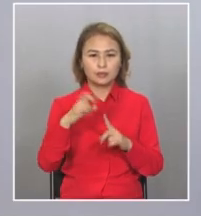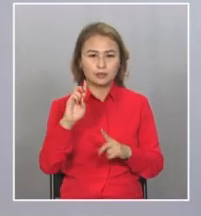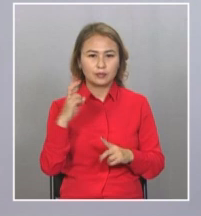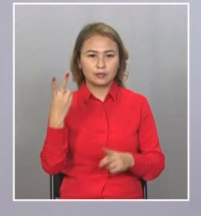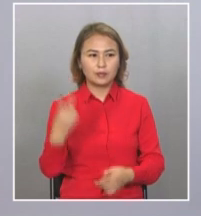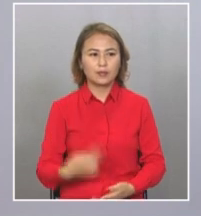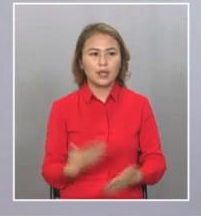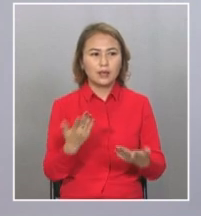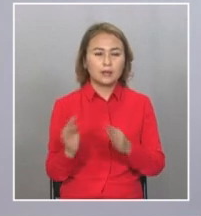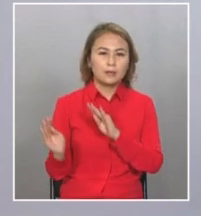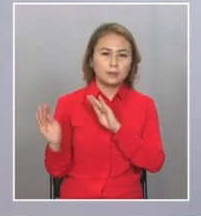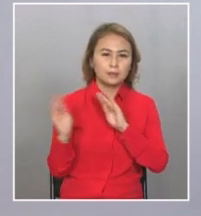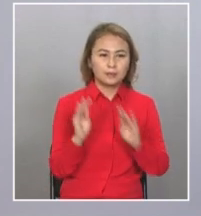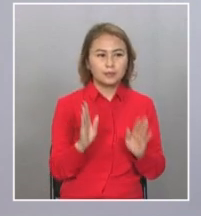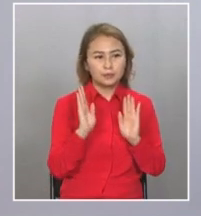мәндерді орындарына